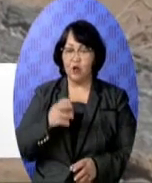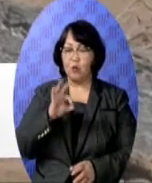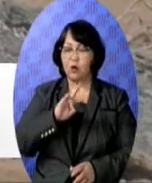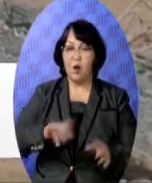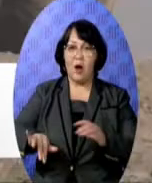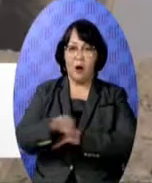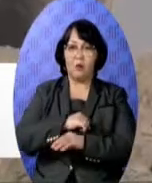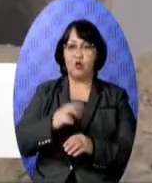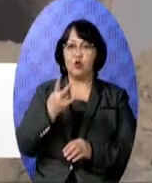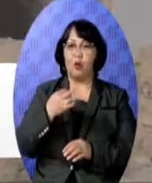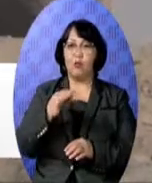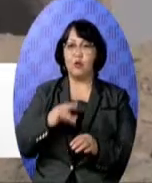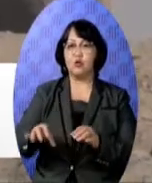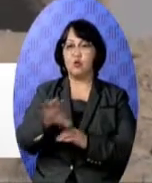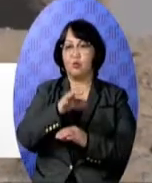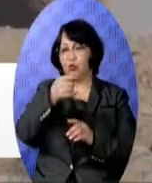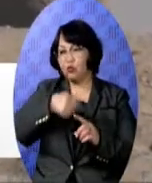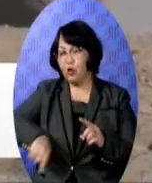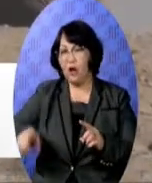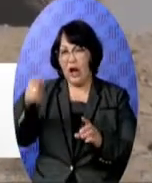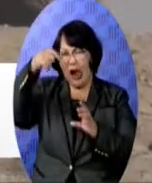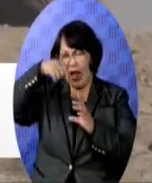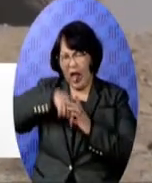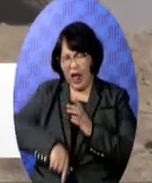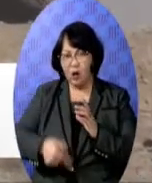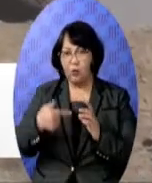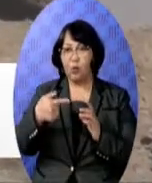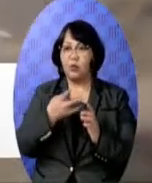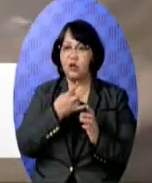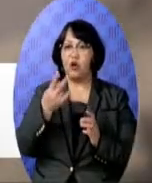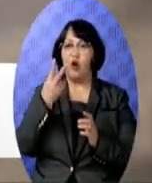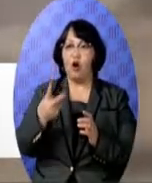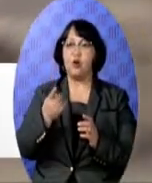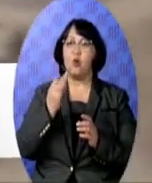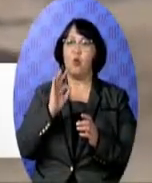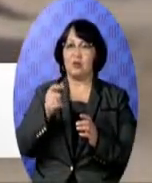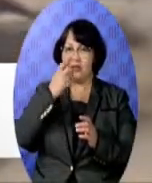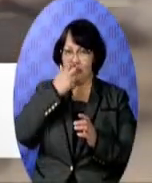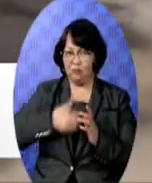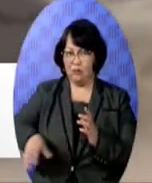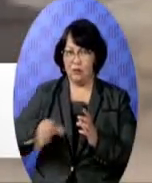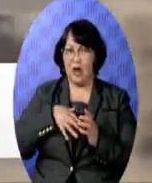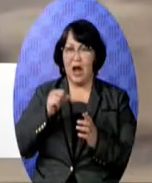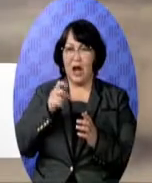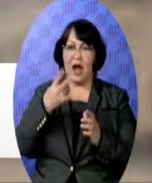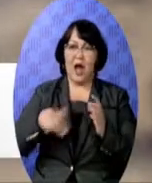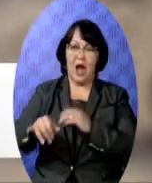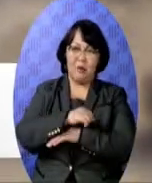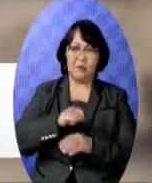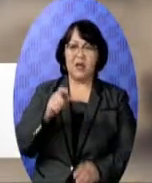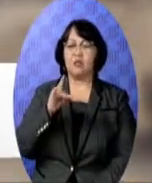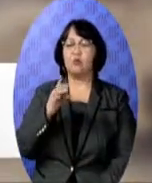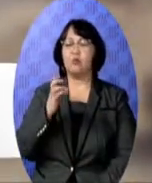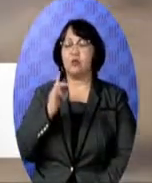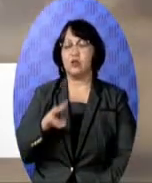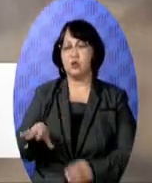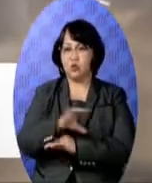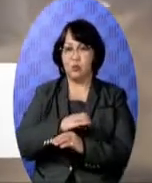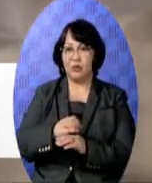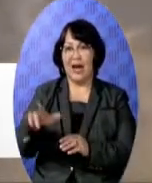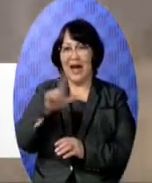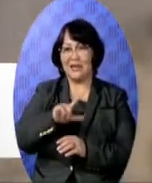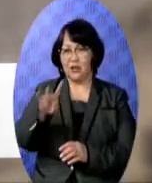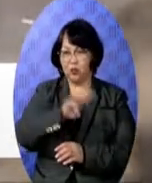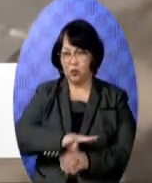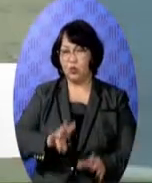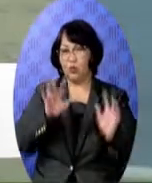ойролцоо гүний 2 ходог бохирдсон. Мөн Архангай аймгийн Эрдэнэ болгон суманд мөнгөн ус алдагдж тухайн газар нутгийн ус хөрс